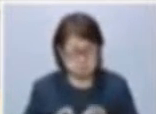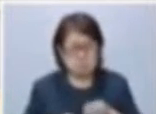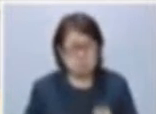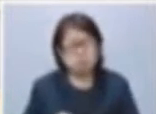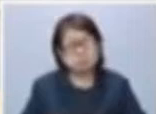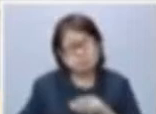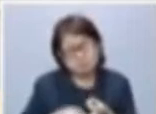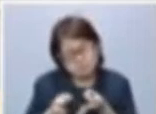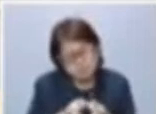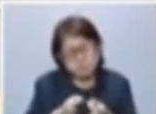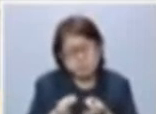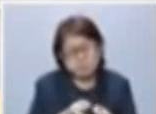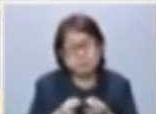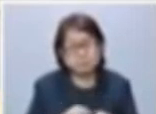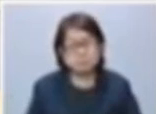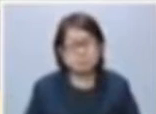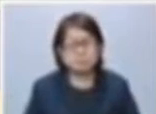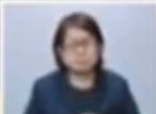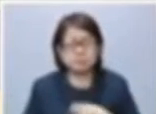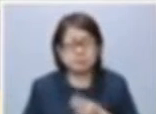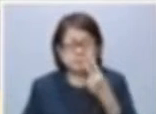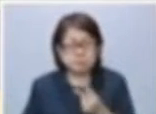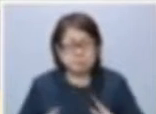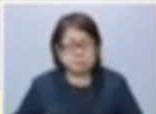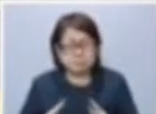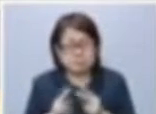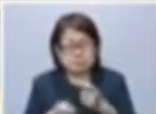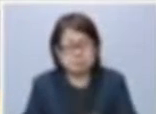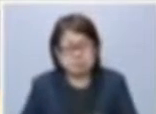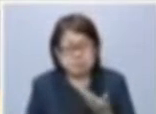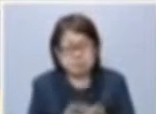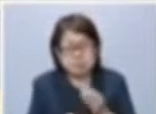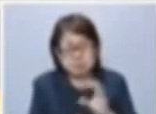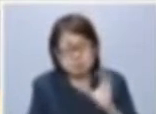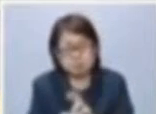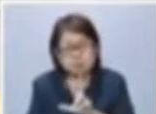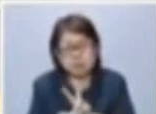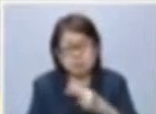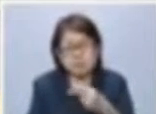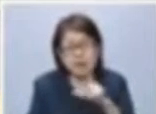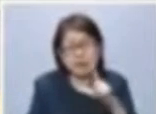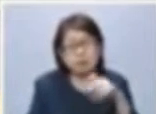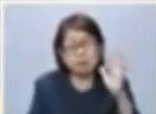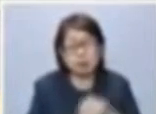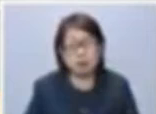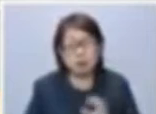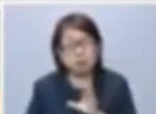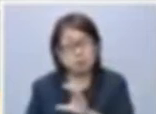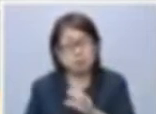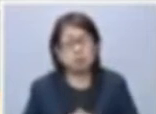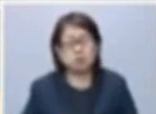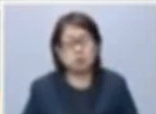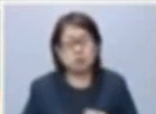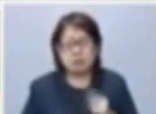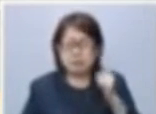องพูดคุยกันเยอะหน่อยดิฉันเห็นว่ากระทรวงนี้ได้รับงบประมาณ 30,000 กว่าล้านนี่ก็ถ้าจะถือว่า